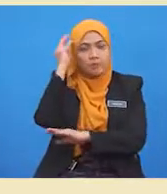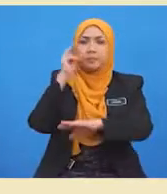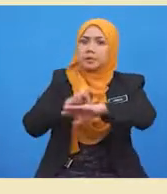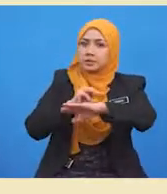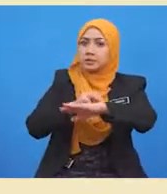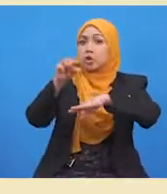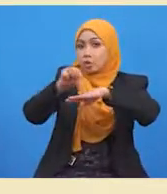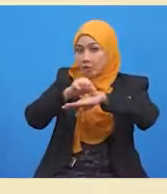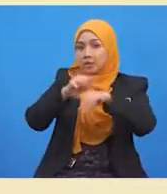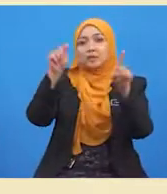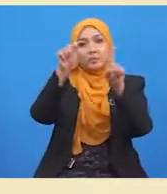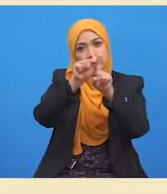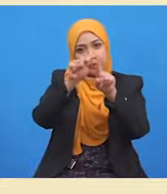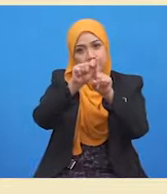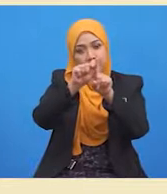termometer